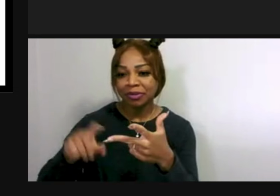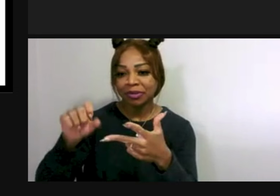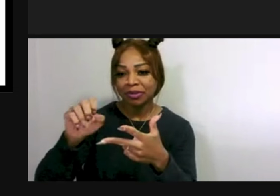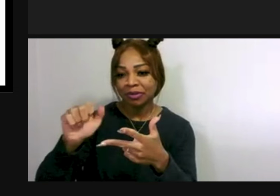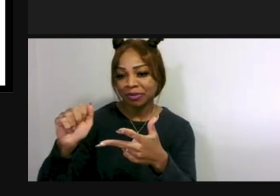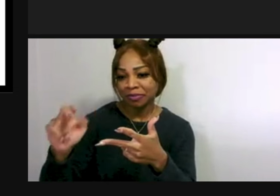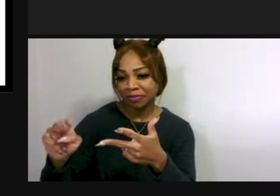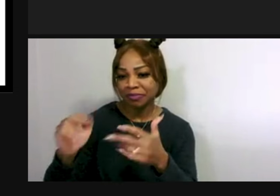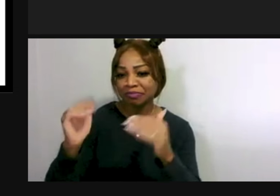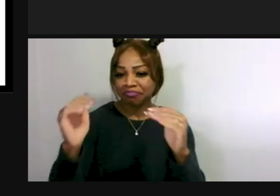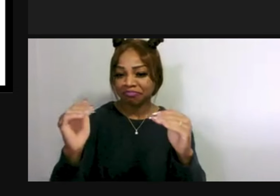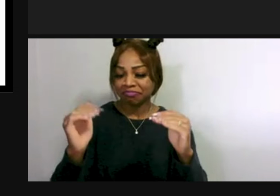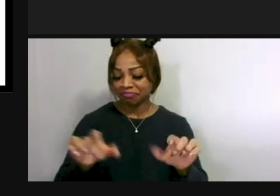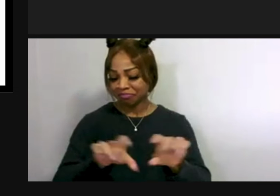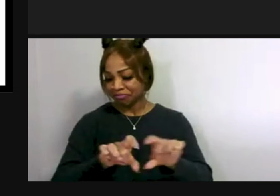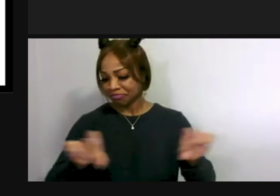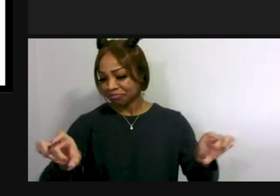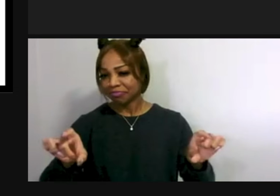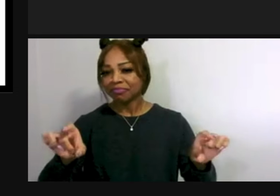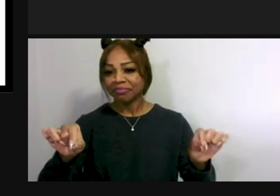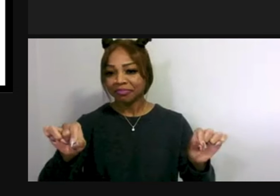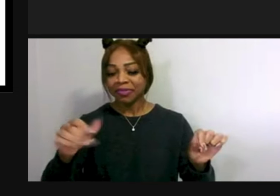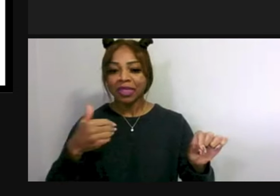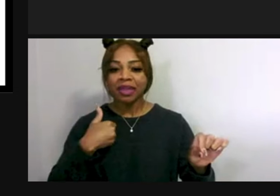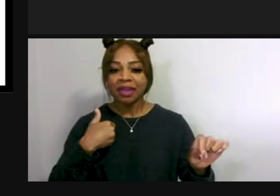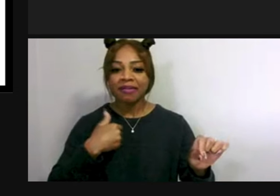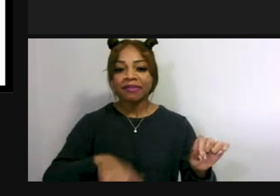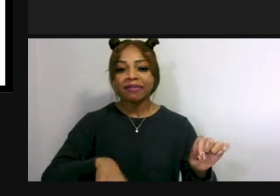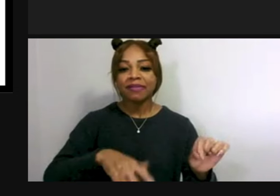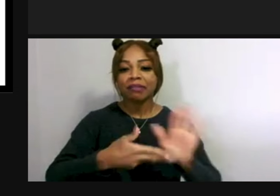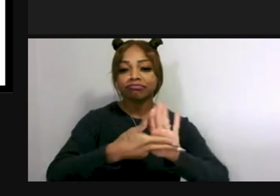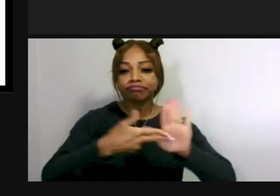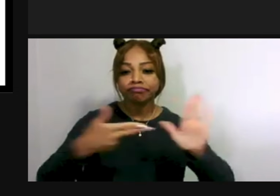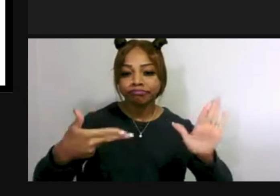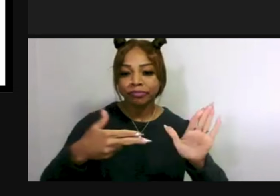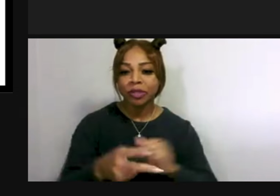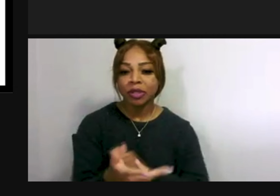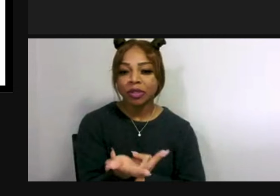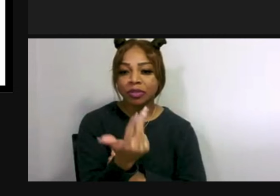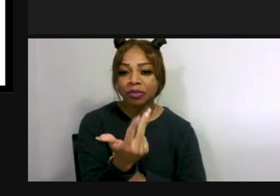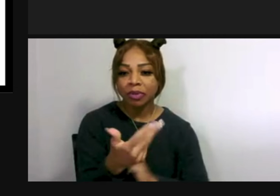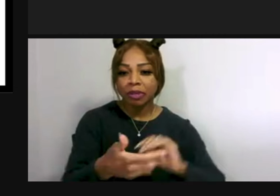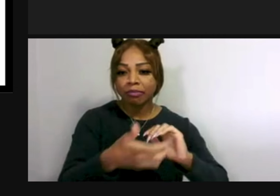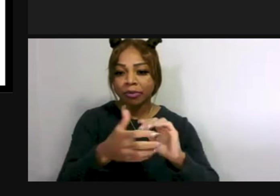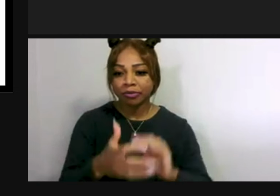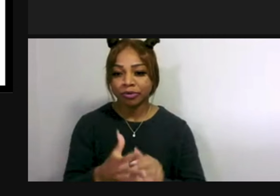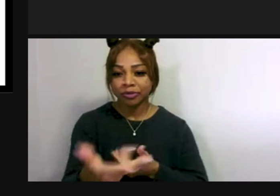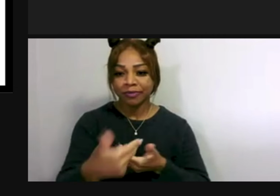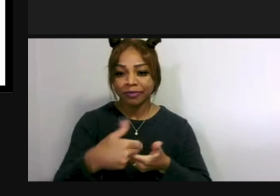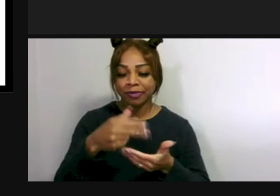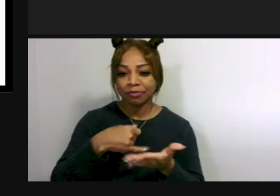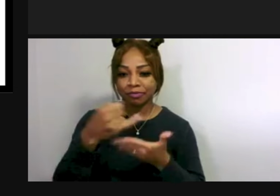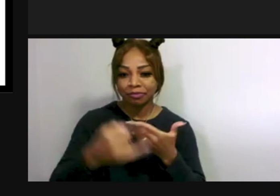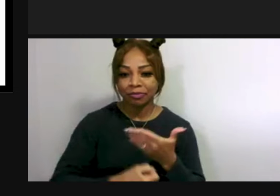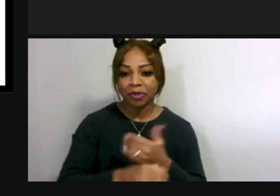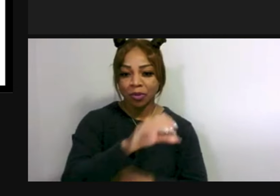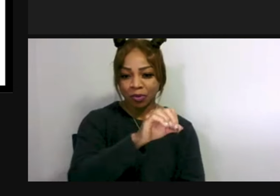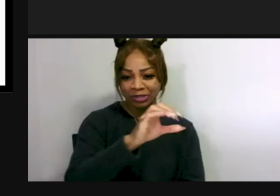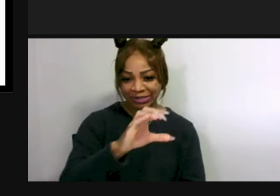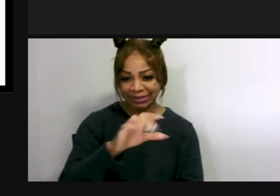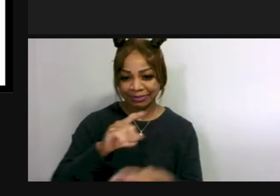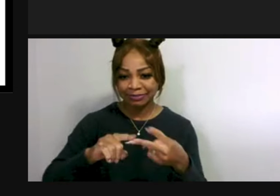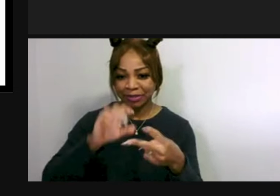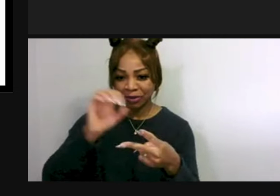Et puis, au bas de la diapositive, il y a les logos de nos trois partenaires qui participent à ce projet,